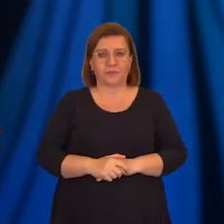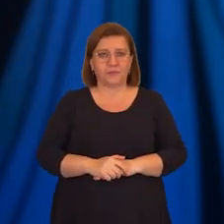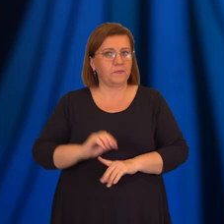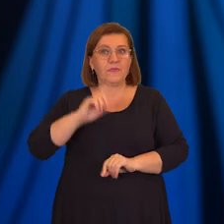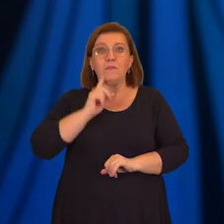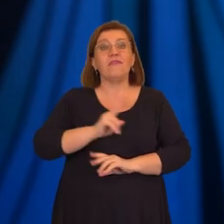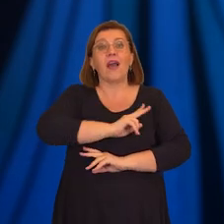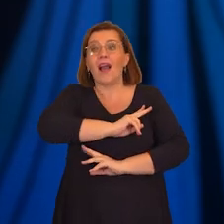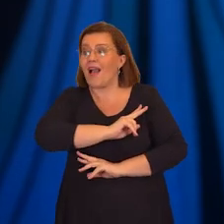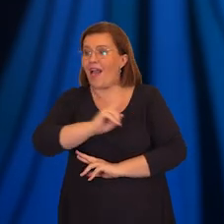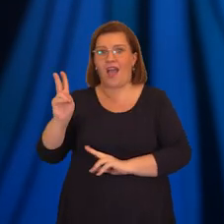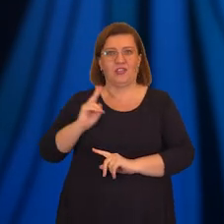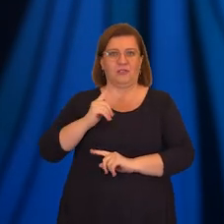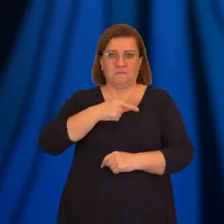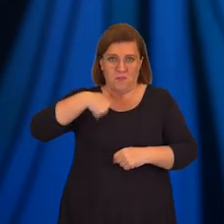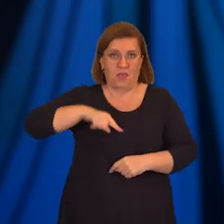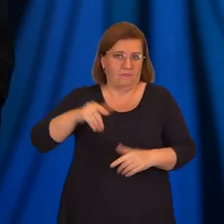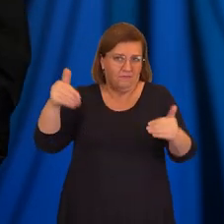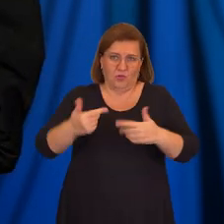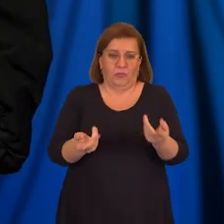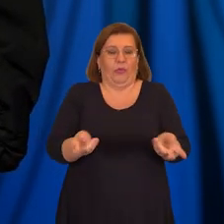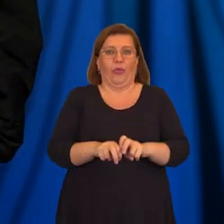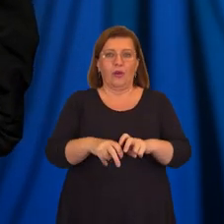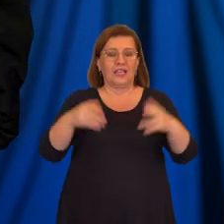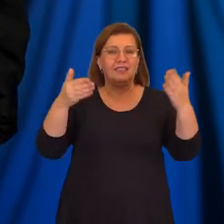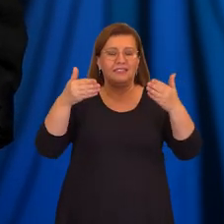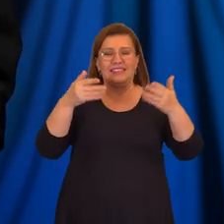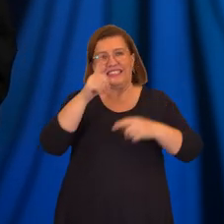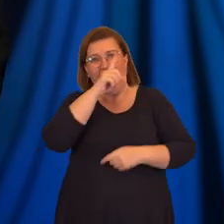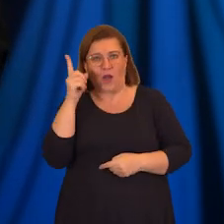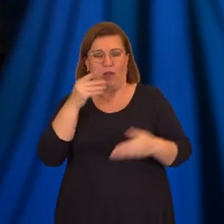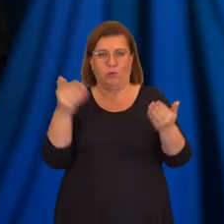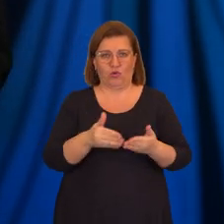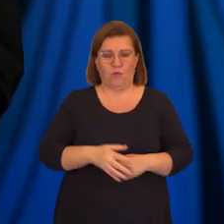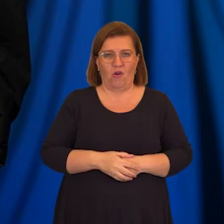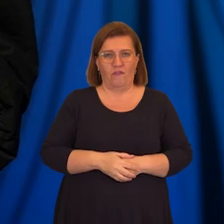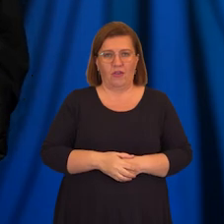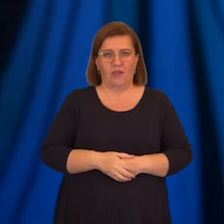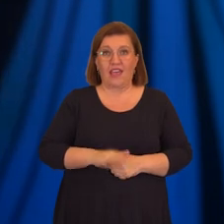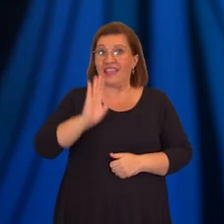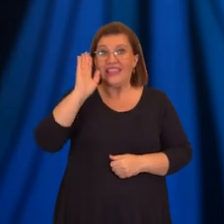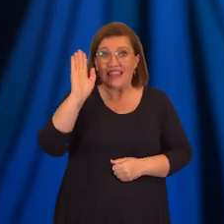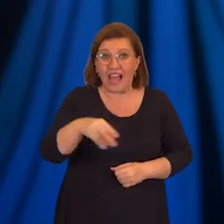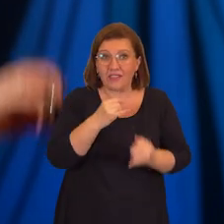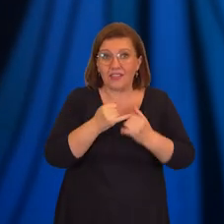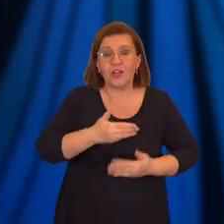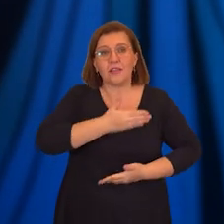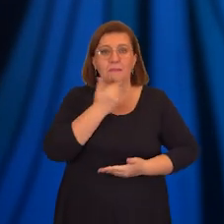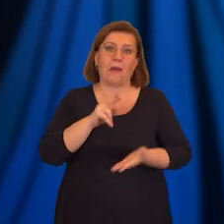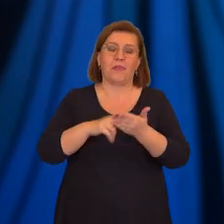nas jest w stanie otworzyć swój własny zakład pogrzebowy, nie mając przy tym tak podstawowego wyposażenia, jakim